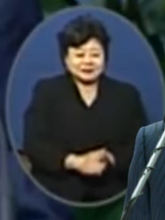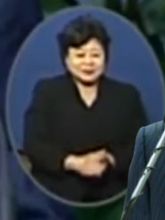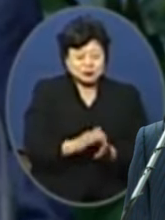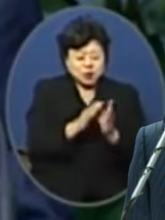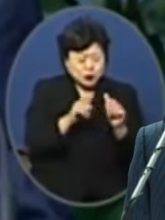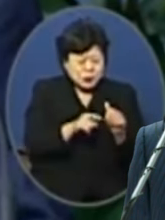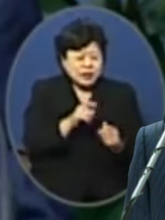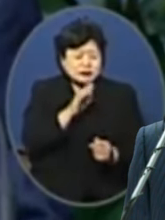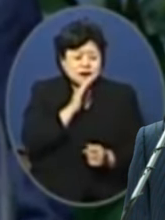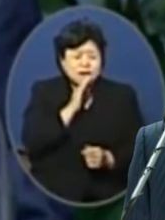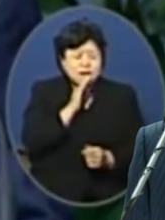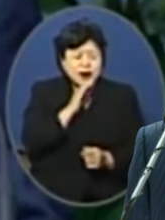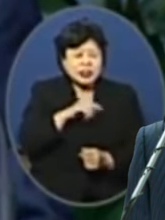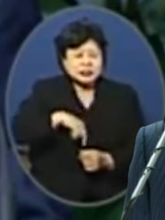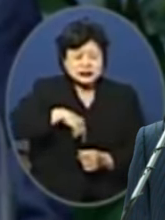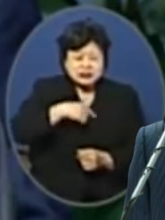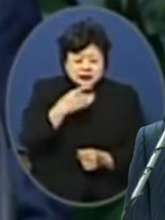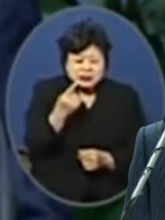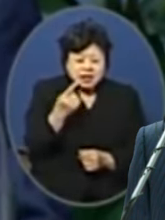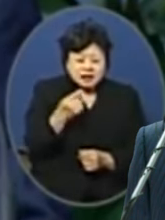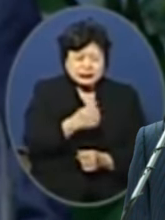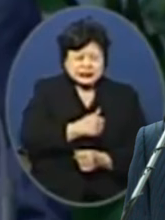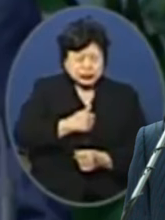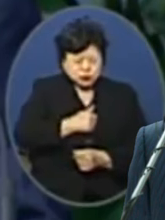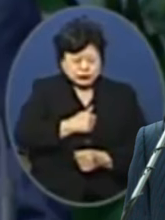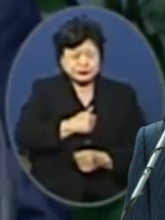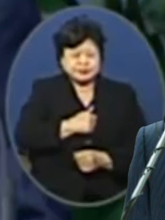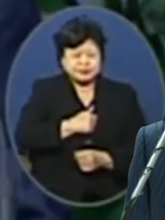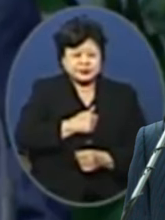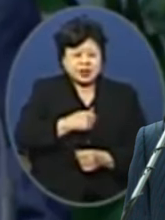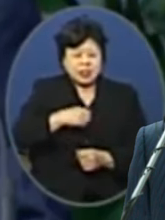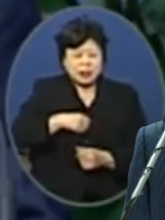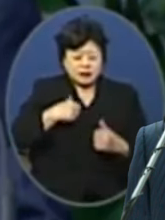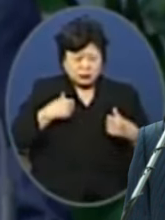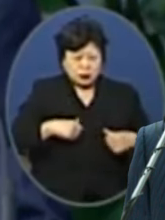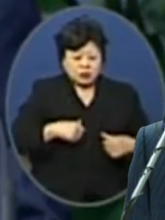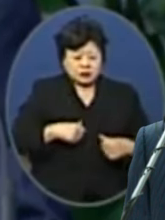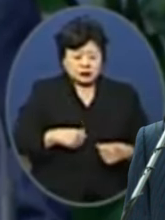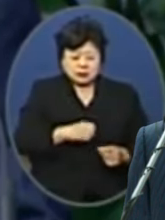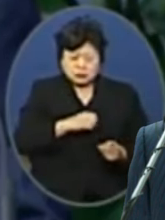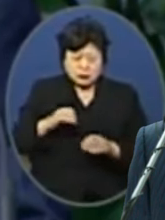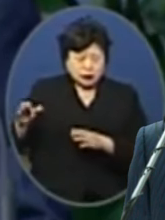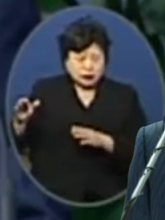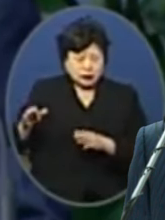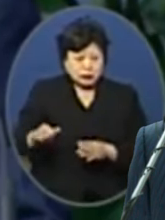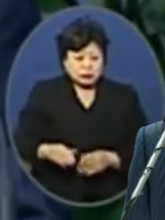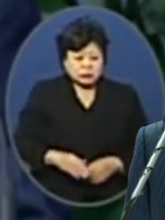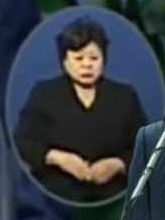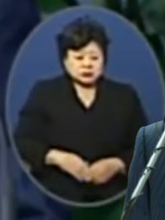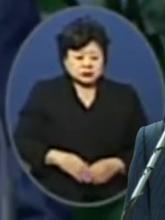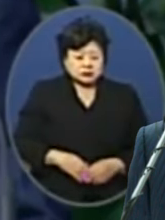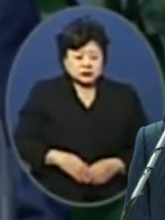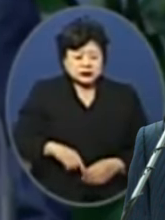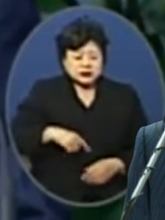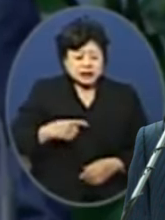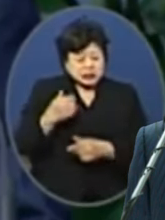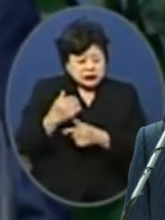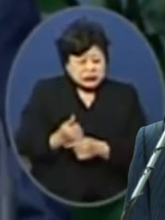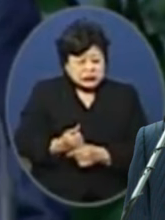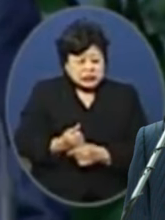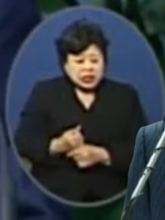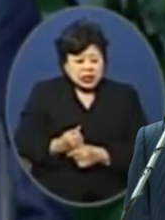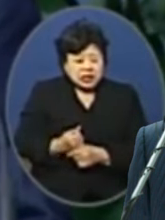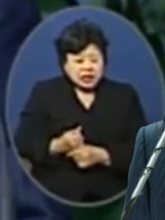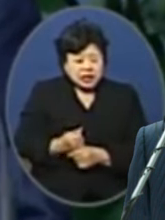모세는 정말 자기 자존심을 다 벗어버리고 자기 일을 의지하는 모든